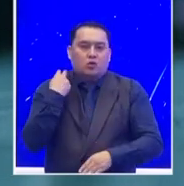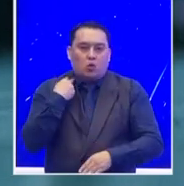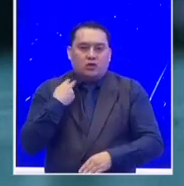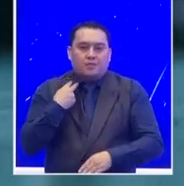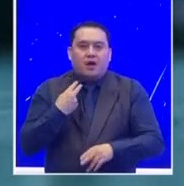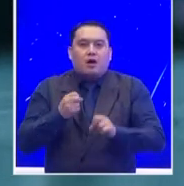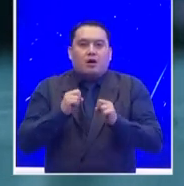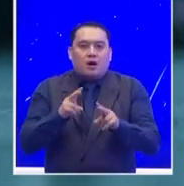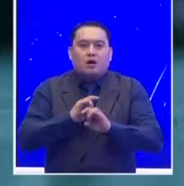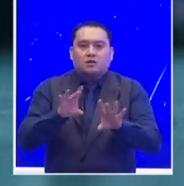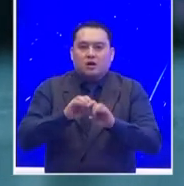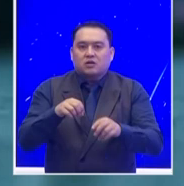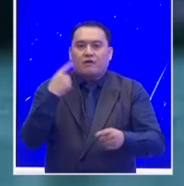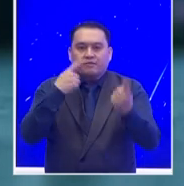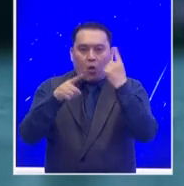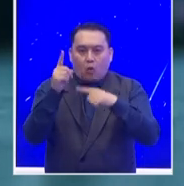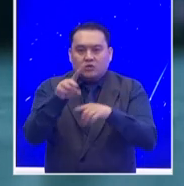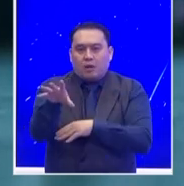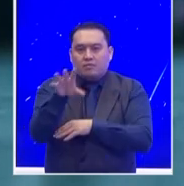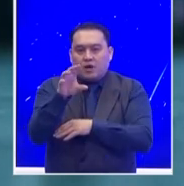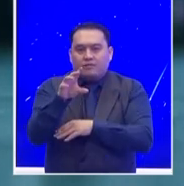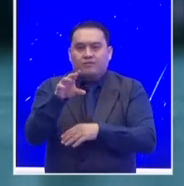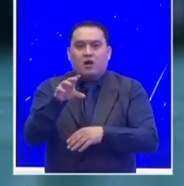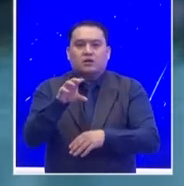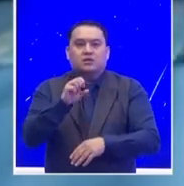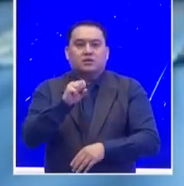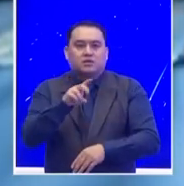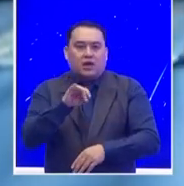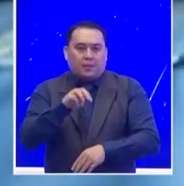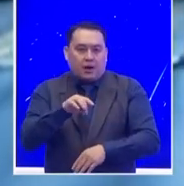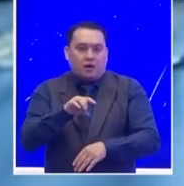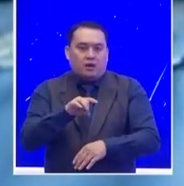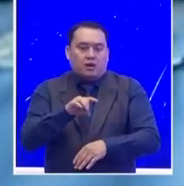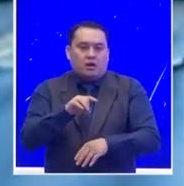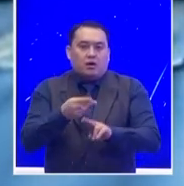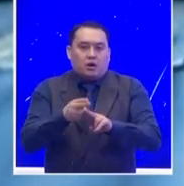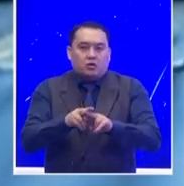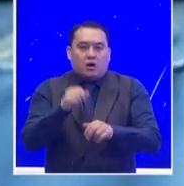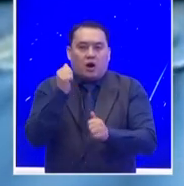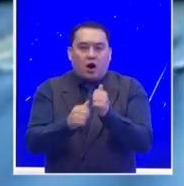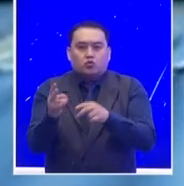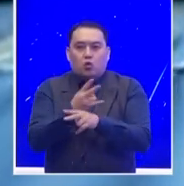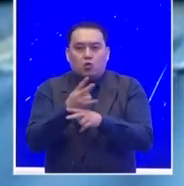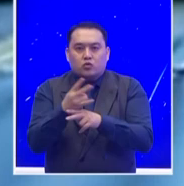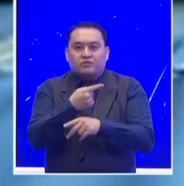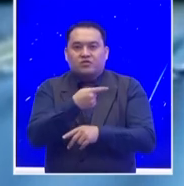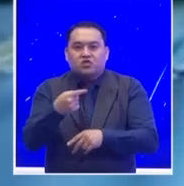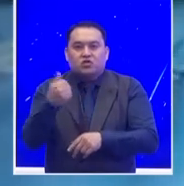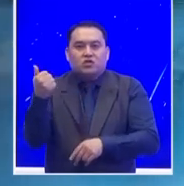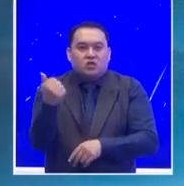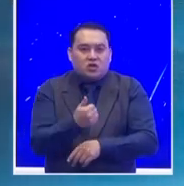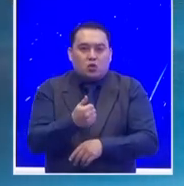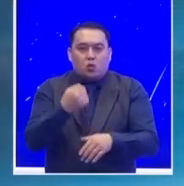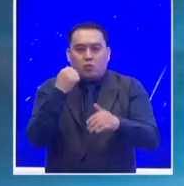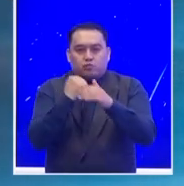естествознания в Лондоне. Как рассказывает автор снимка, британский фотограф Сэм Роули, ради кадра он каждую ночь в течение недели спускался в